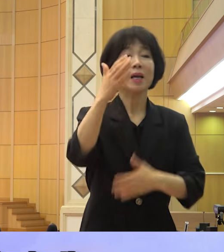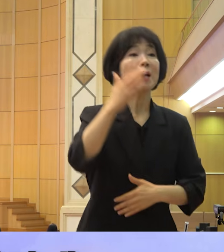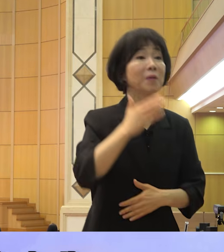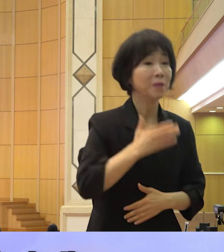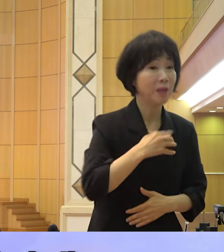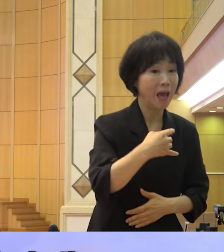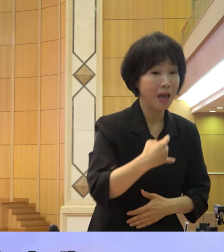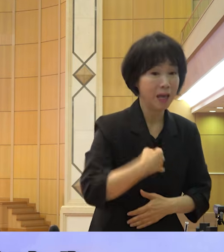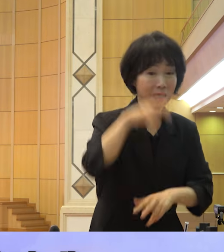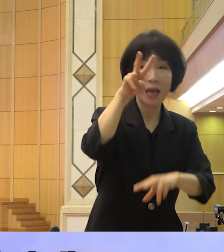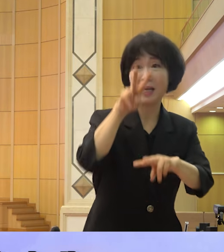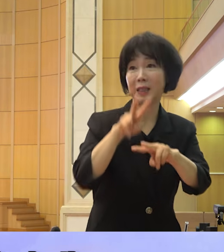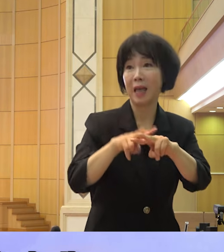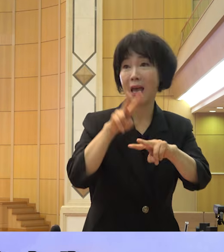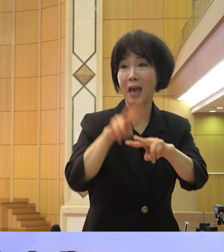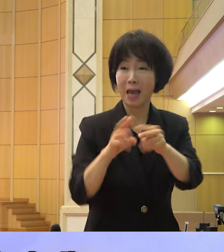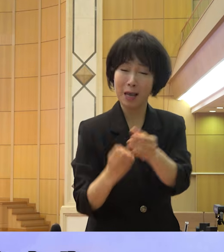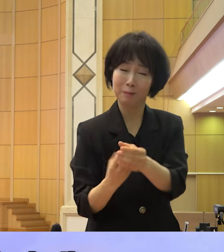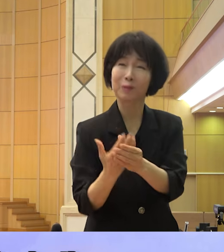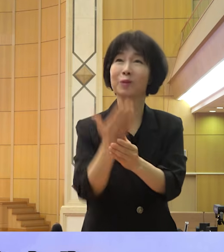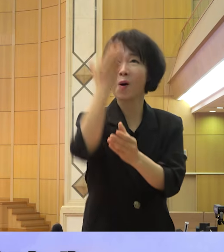기쁨, 내게